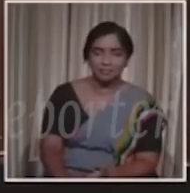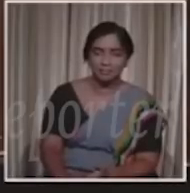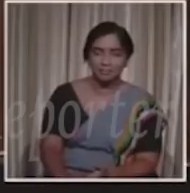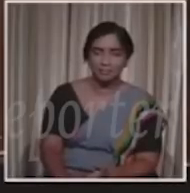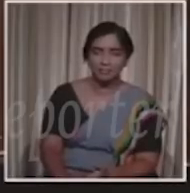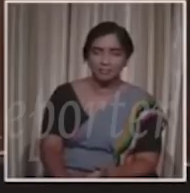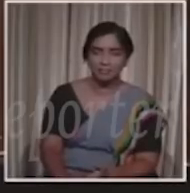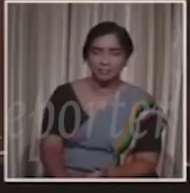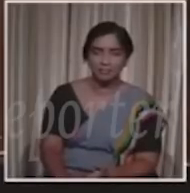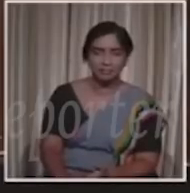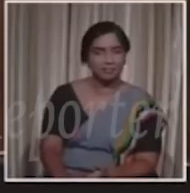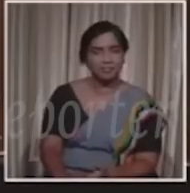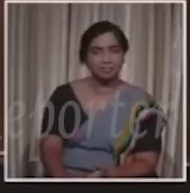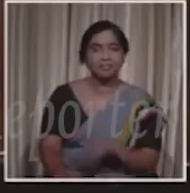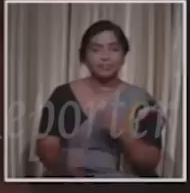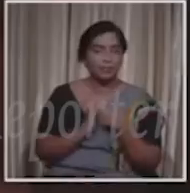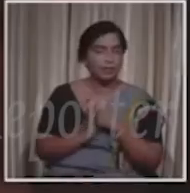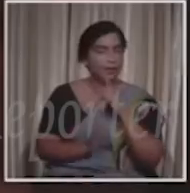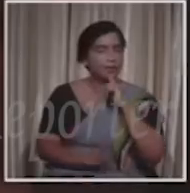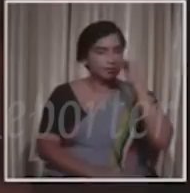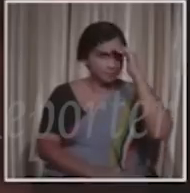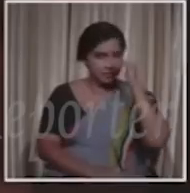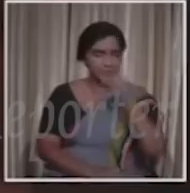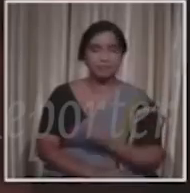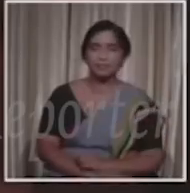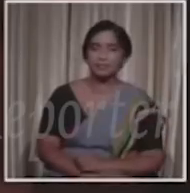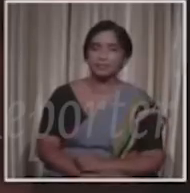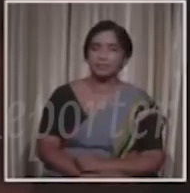ගෙනත් දෙන්න කියලා අපි ඉල්ලා අපි එකට වැඩ කරමු ඒකට